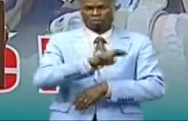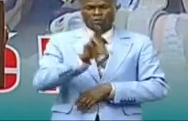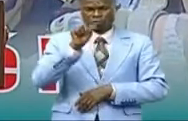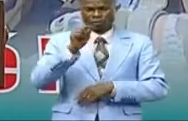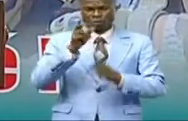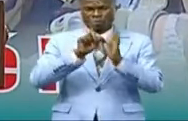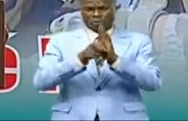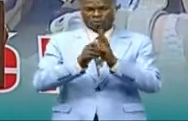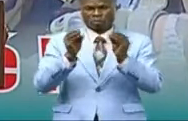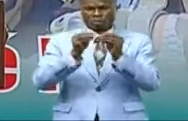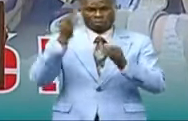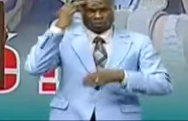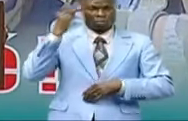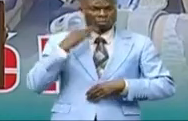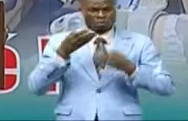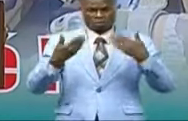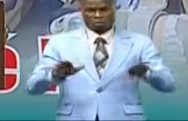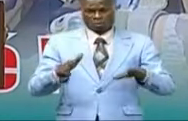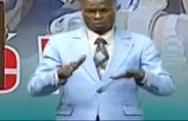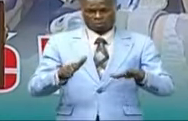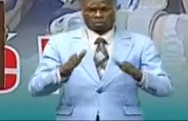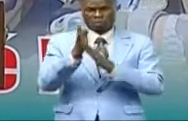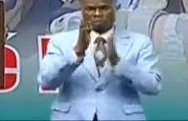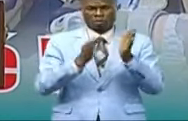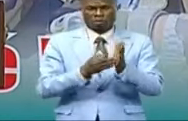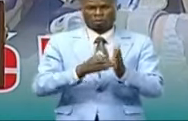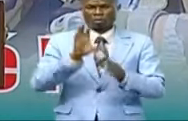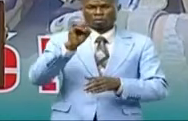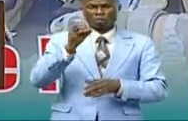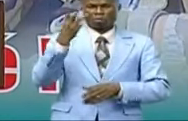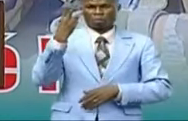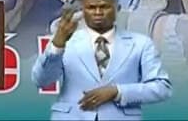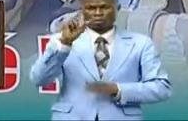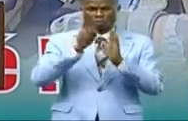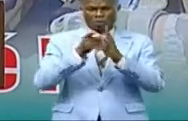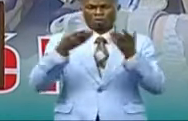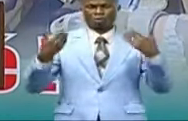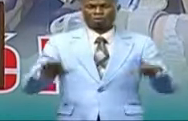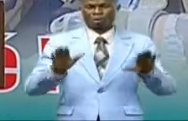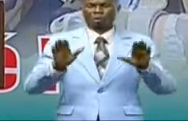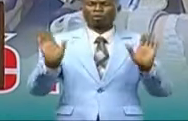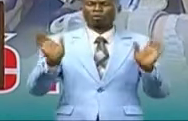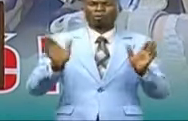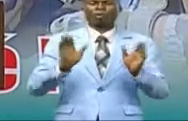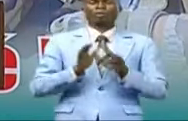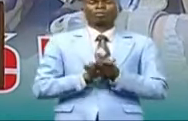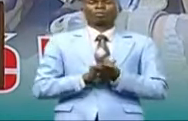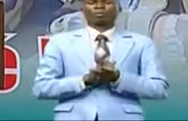14h20, la réunion du Conseil de ministres a pris fin à 18h53. Je vous remercie.